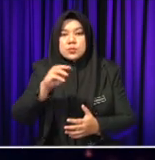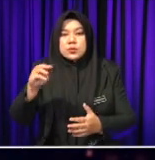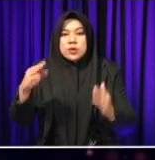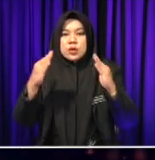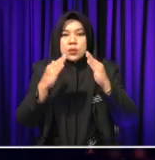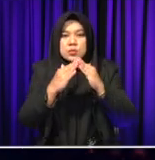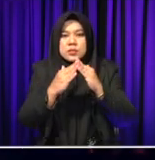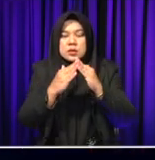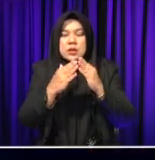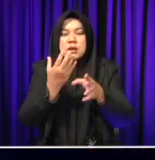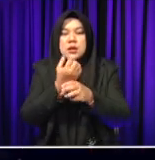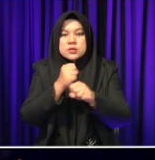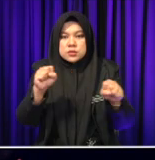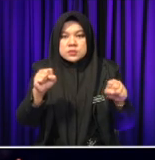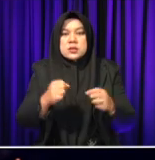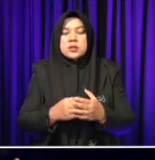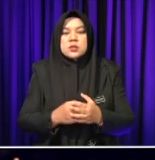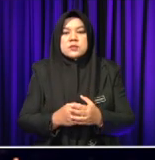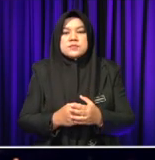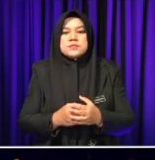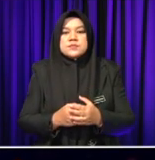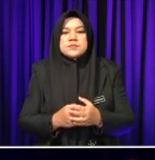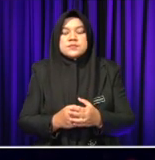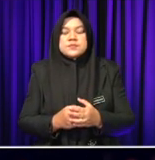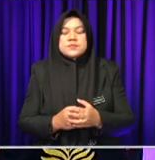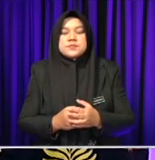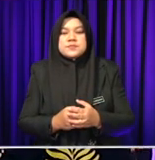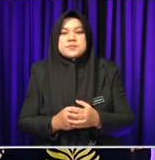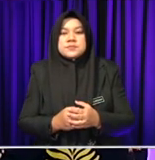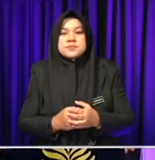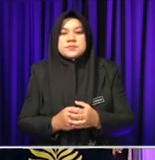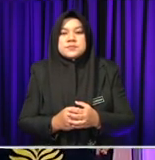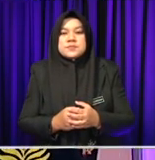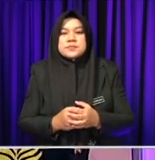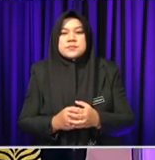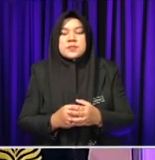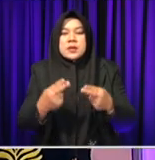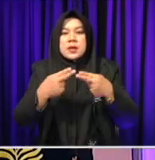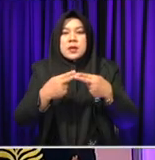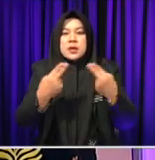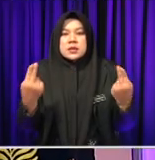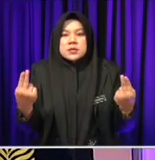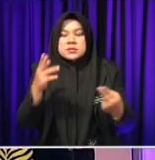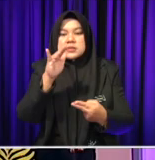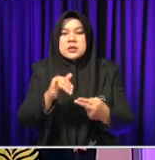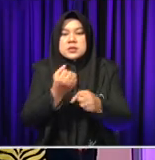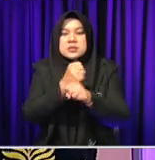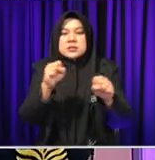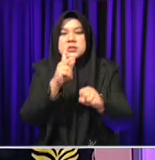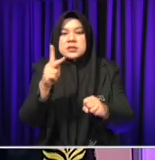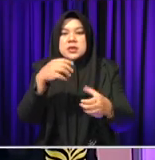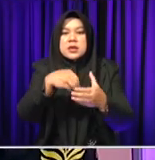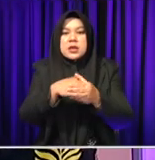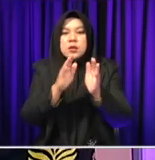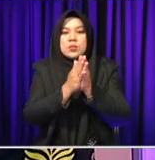juga bersedia untuk kita teruskan dalam slot sukses kita Baiklah ini adalah hadis yang disediakan dalam buku teks kita